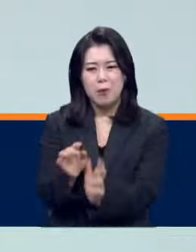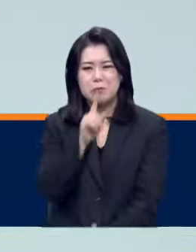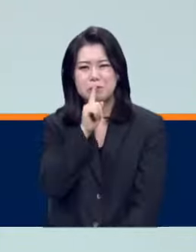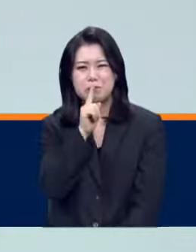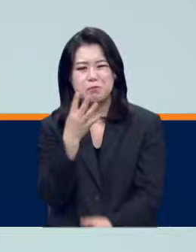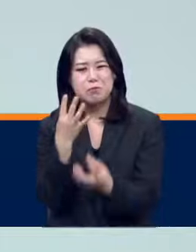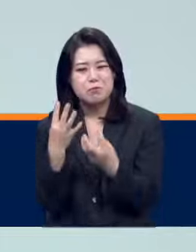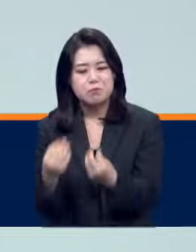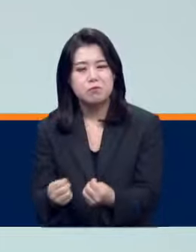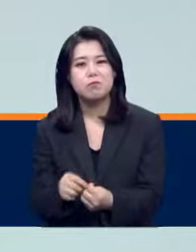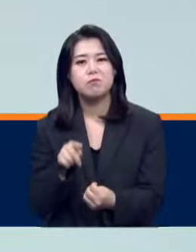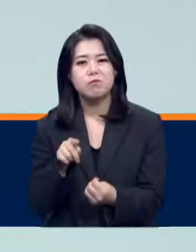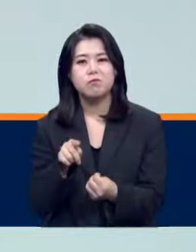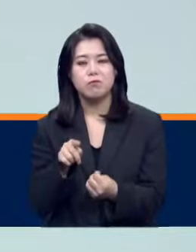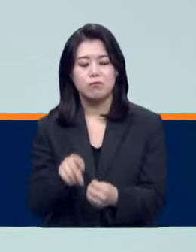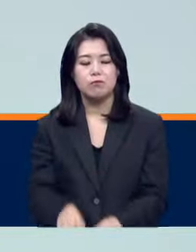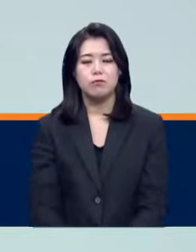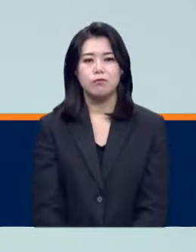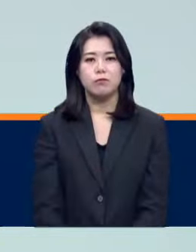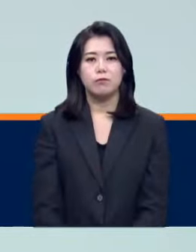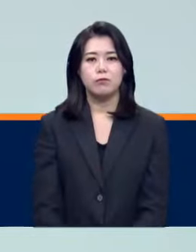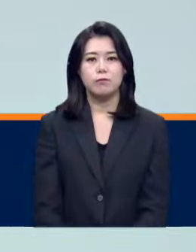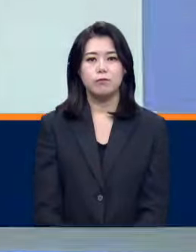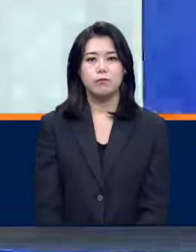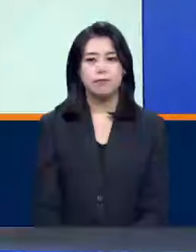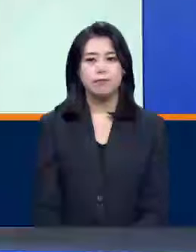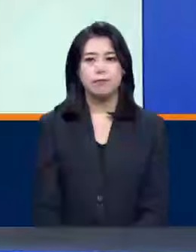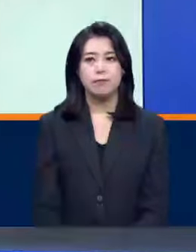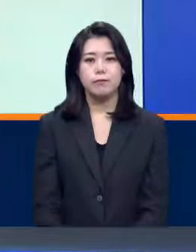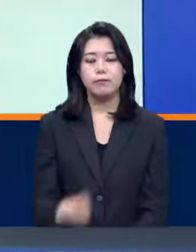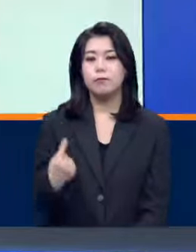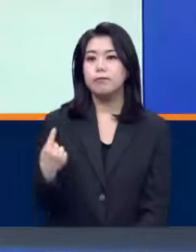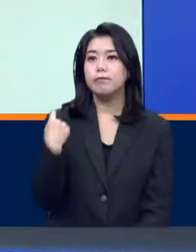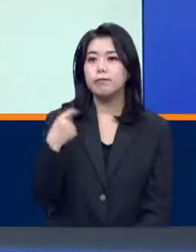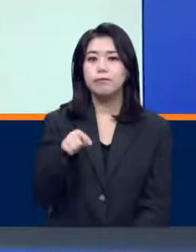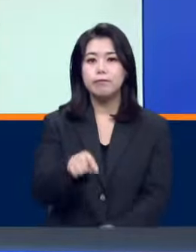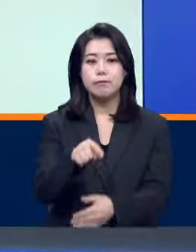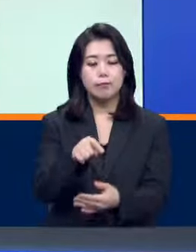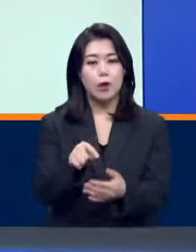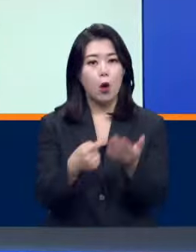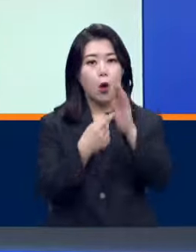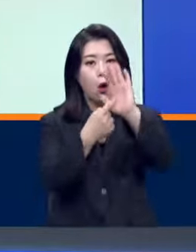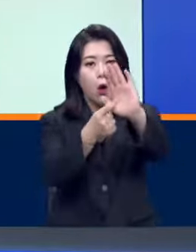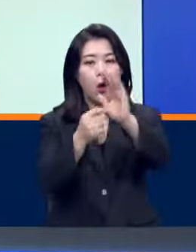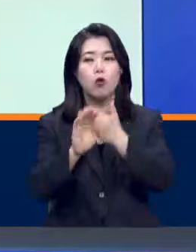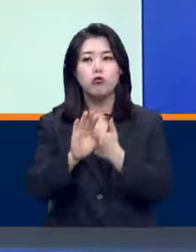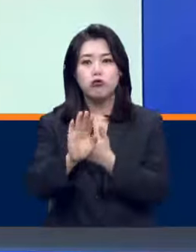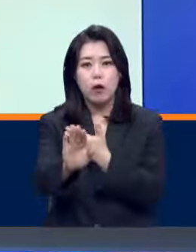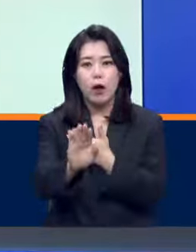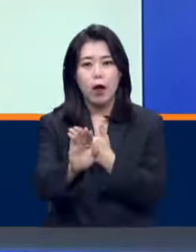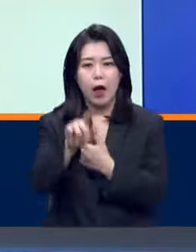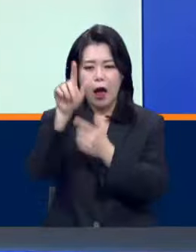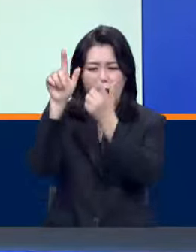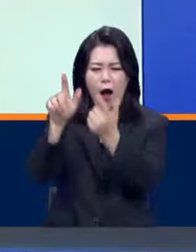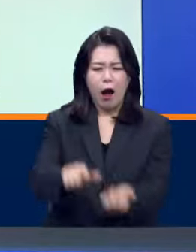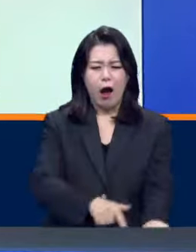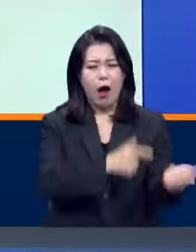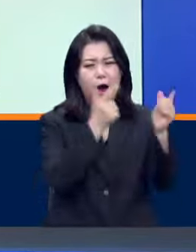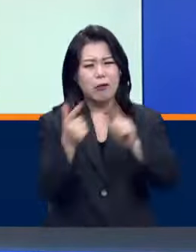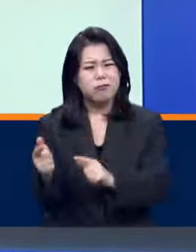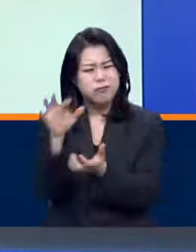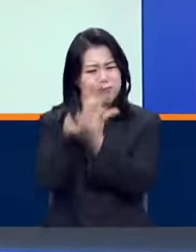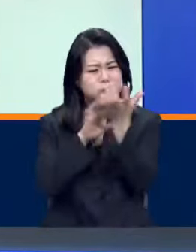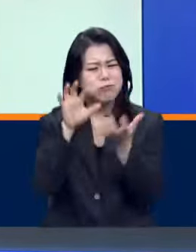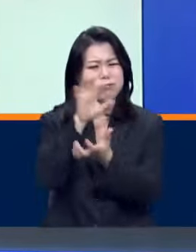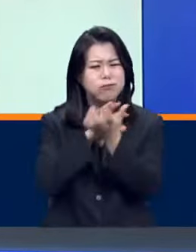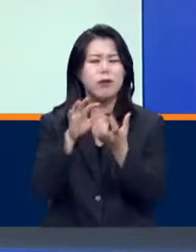맞네라는 얘기가 나왔다라는 겁니다 어제이 기자 회견이고 난 다음에 공개된 뒤에 하루 종일 시끌시끌 했죠요